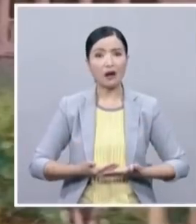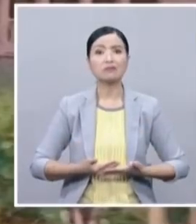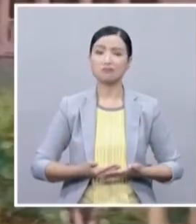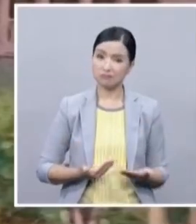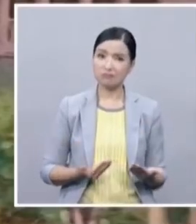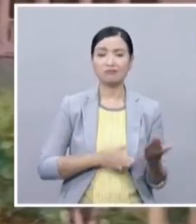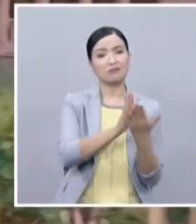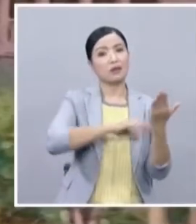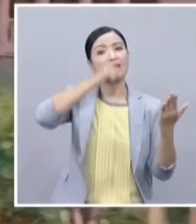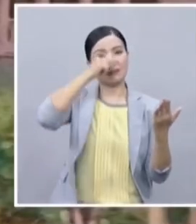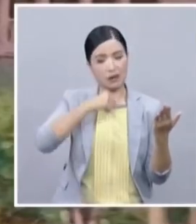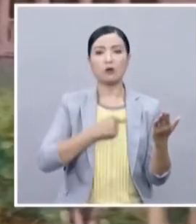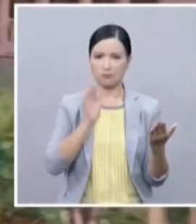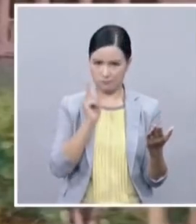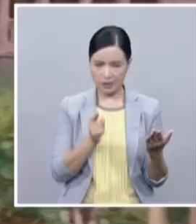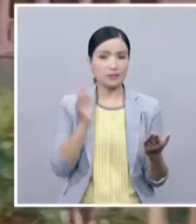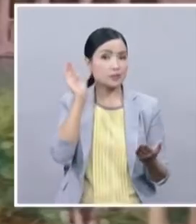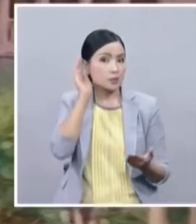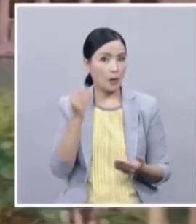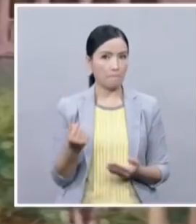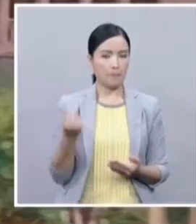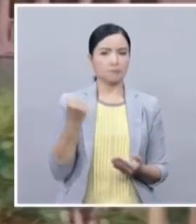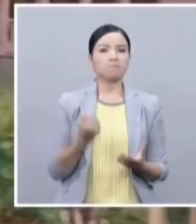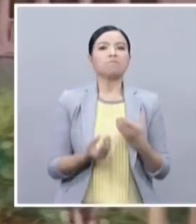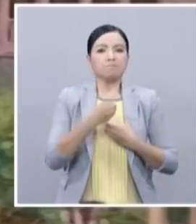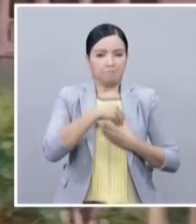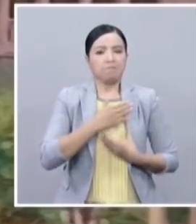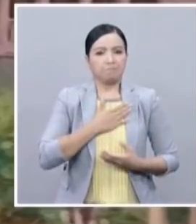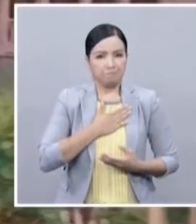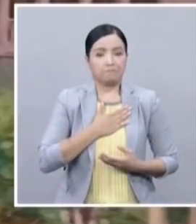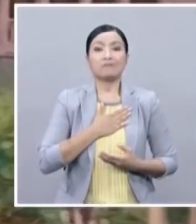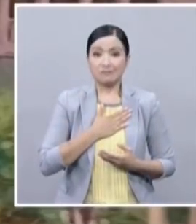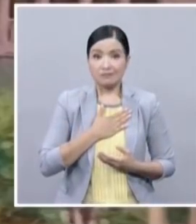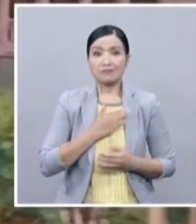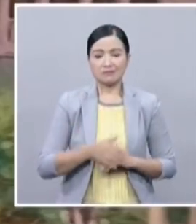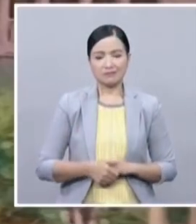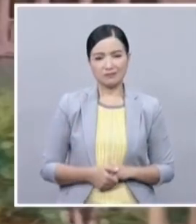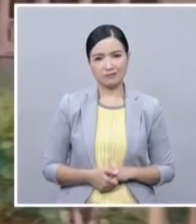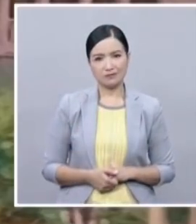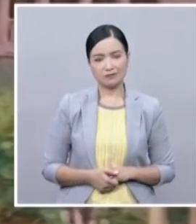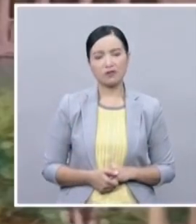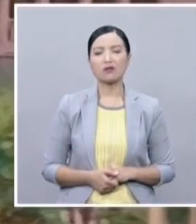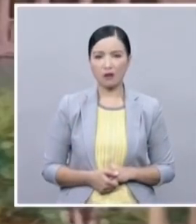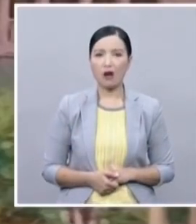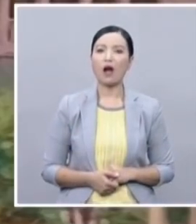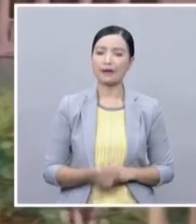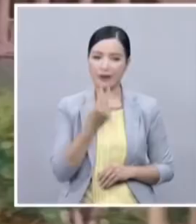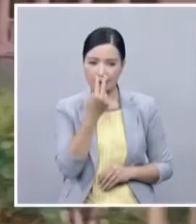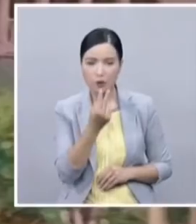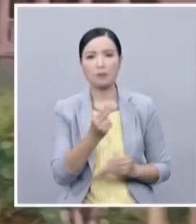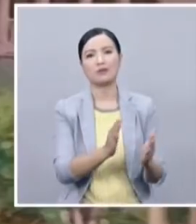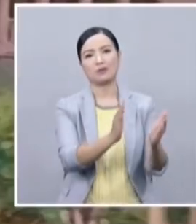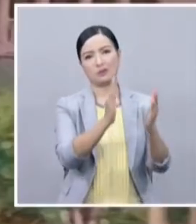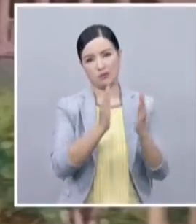องเชื่อมั่นยึดมั่นเป็นเครื่องยึดเหนี่ยวนะครับก็ขอให้ยึดถือเป็นแบบอย่างนะครับโดยเฉพ